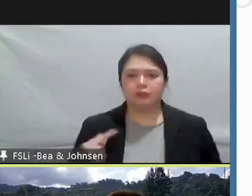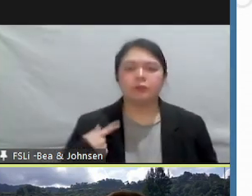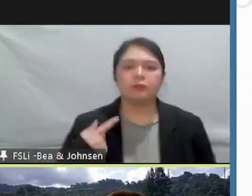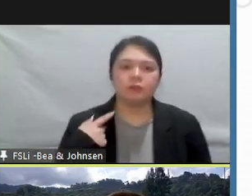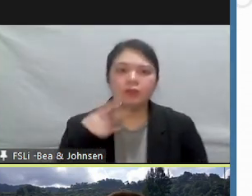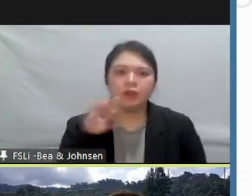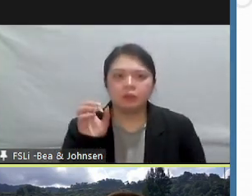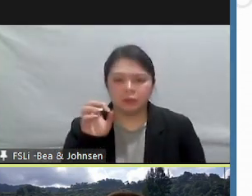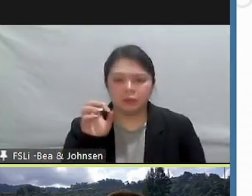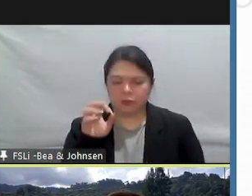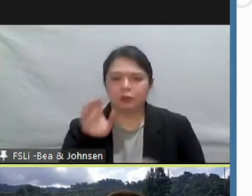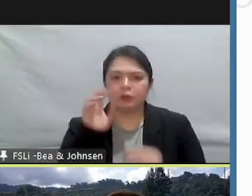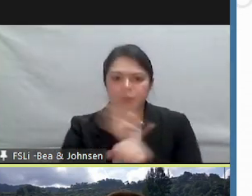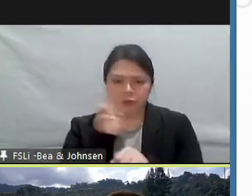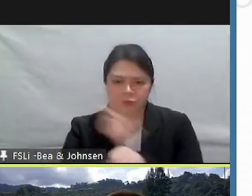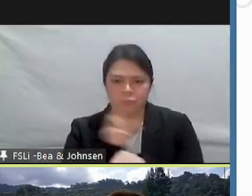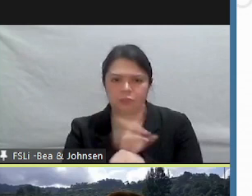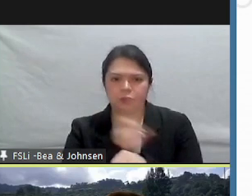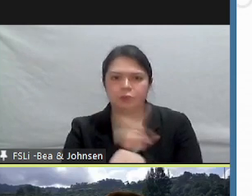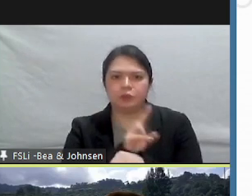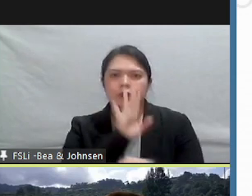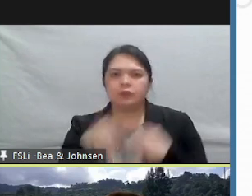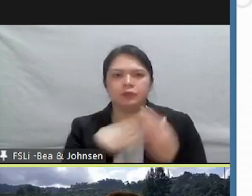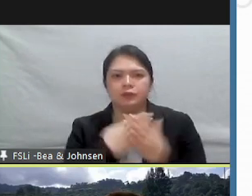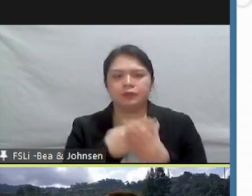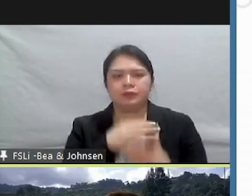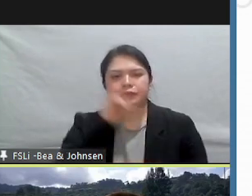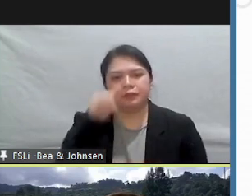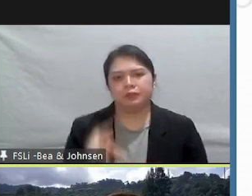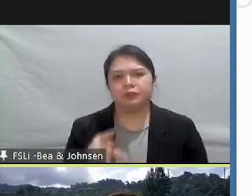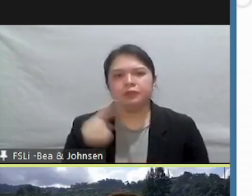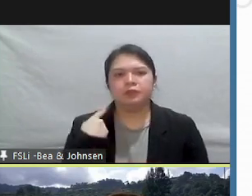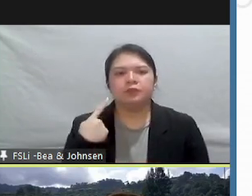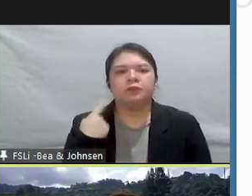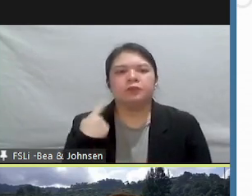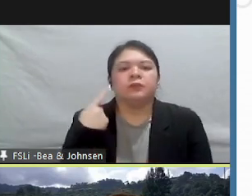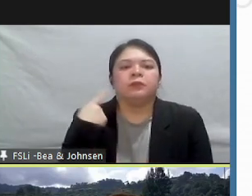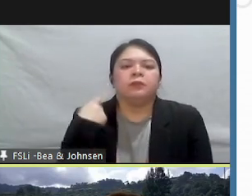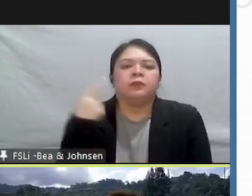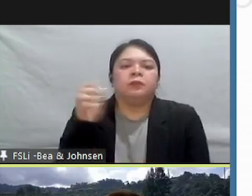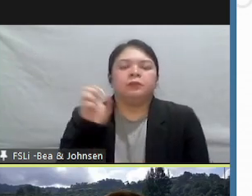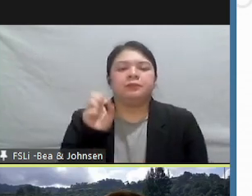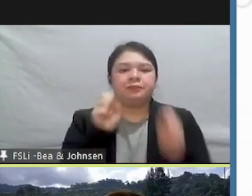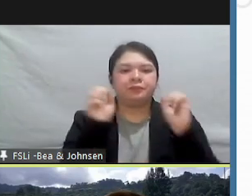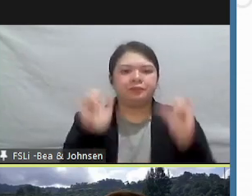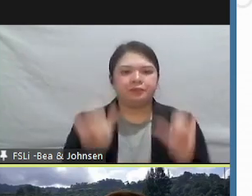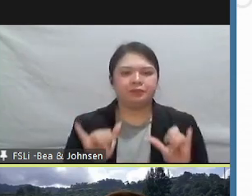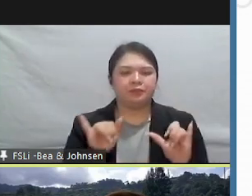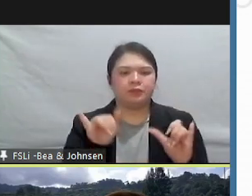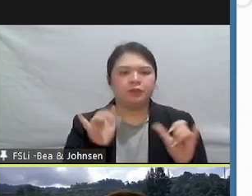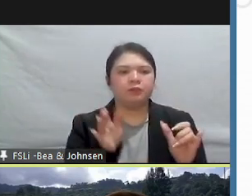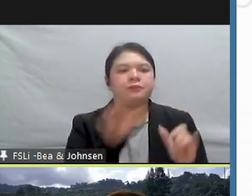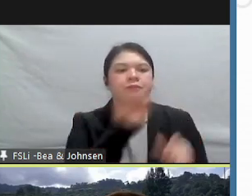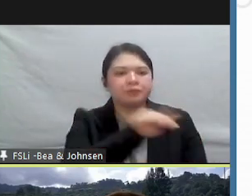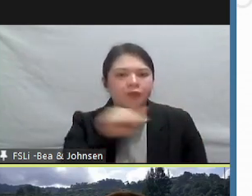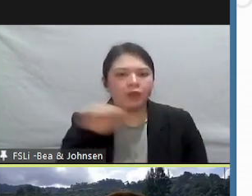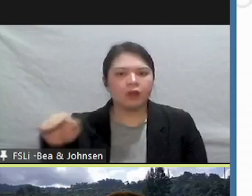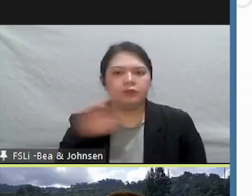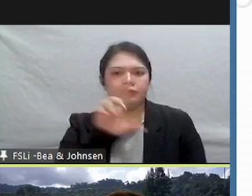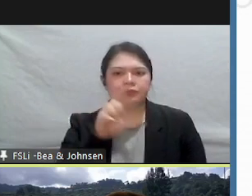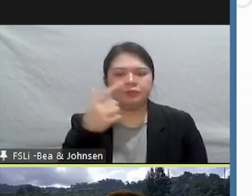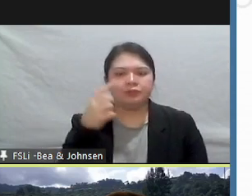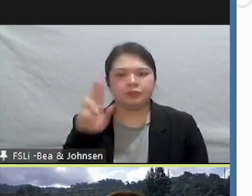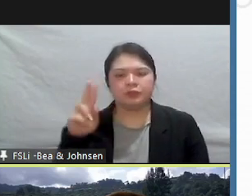IP languages. Gamitin ng L1 sa STEM. Kumbinsihin ng LGU magkaroon ng